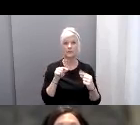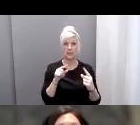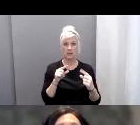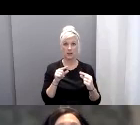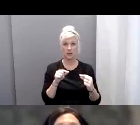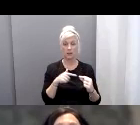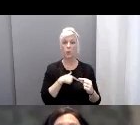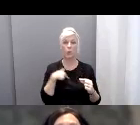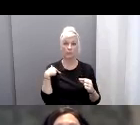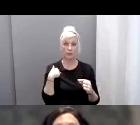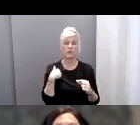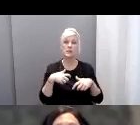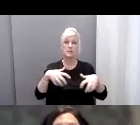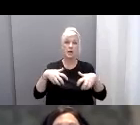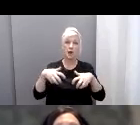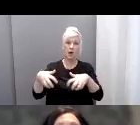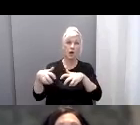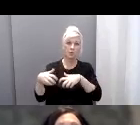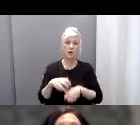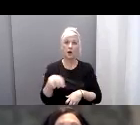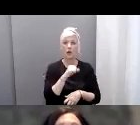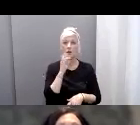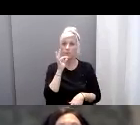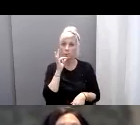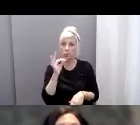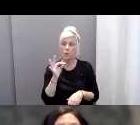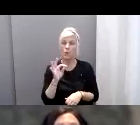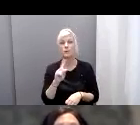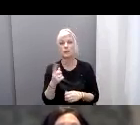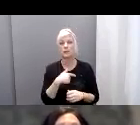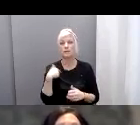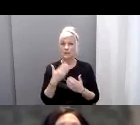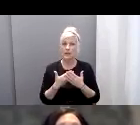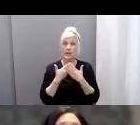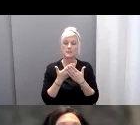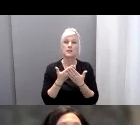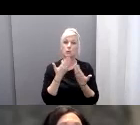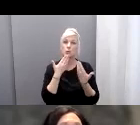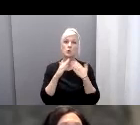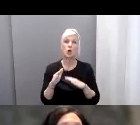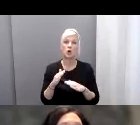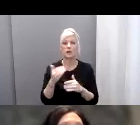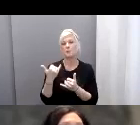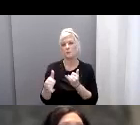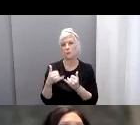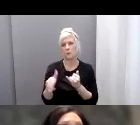så kommer vi att samla ihop alla frågor och läsa upp och besvara dem i slutet.